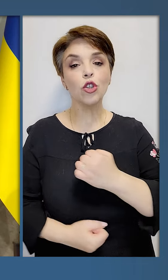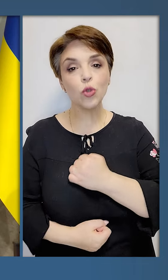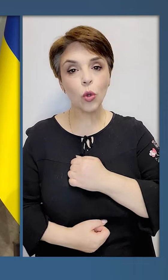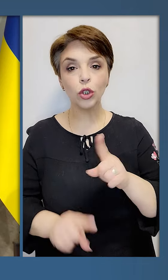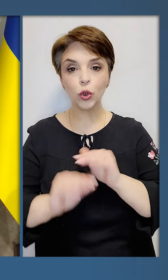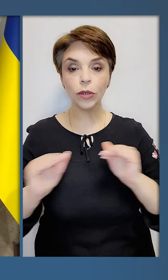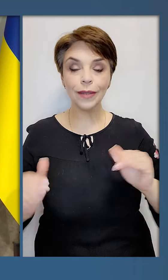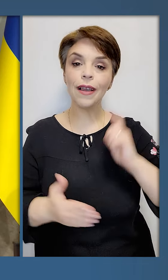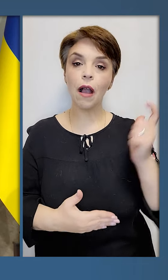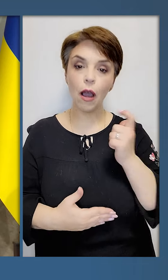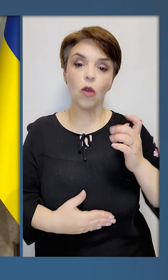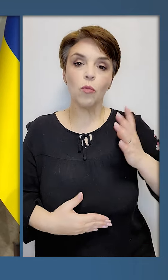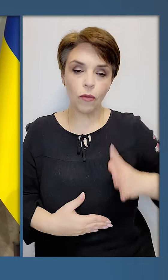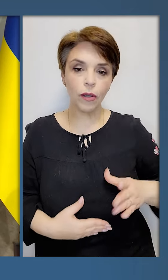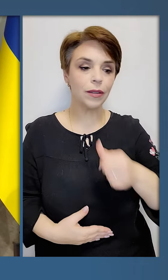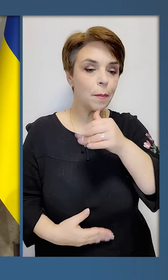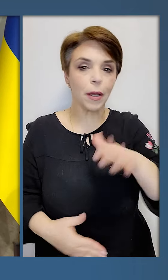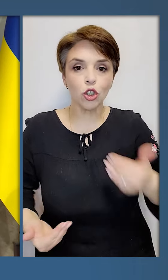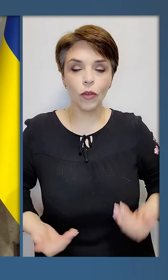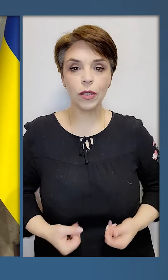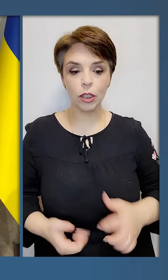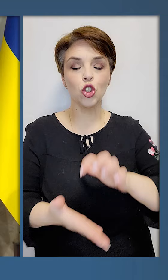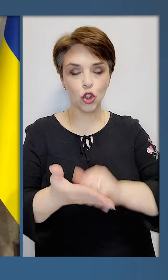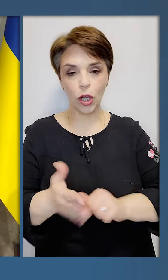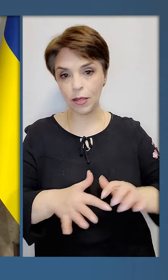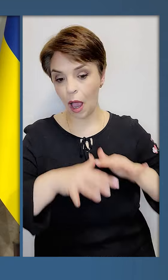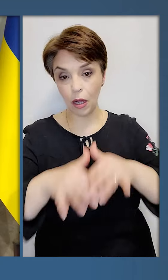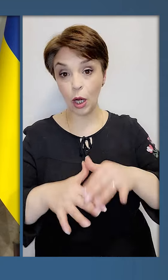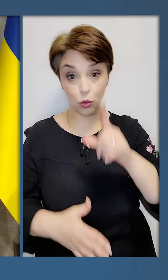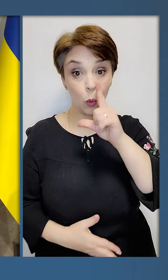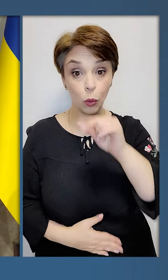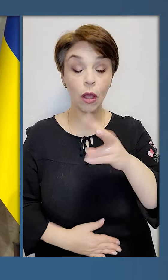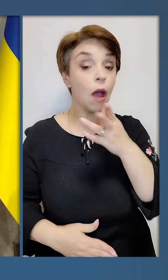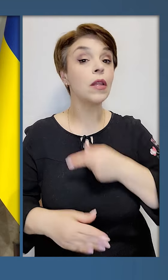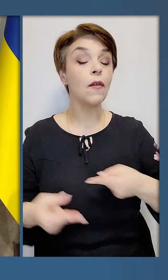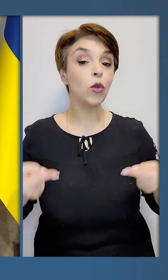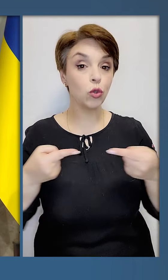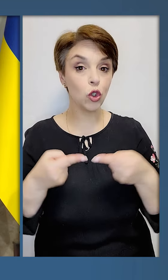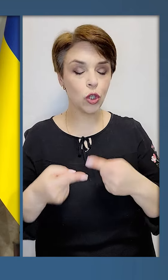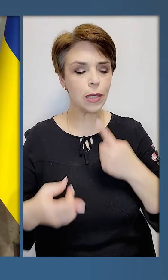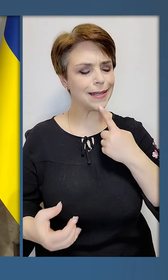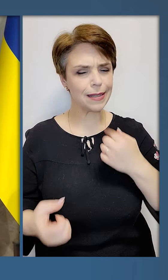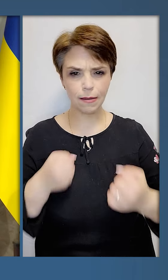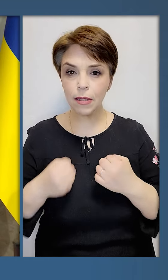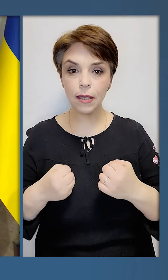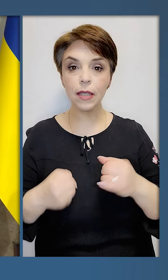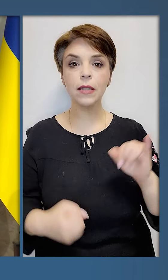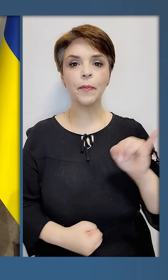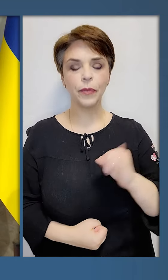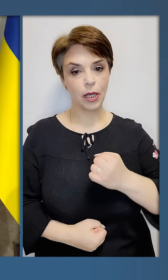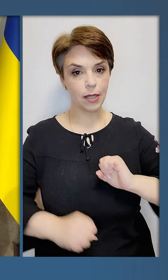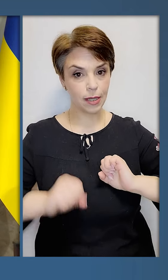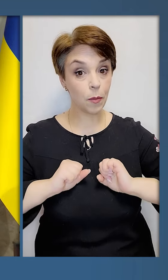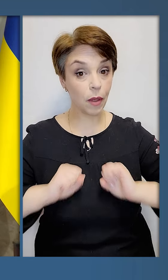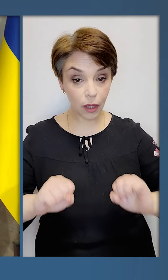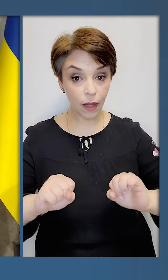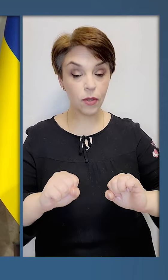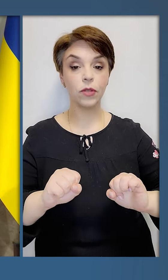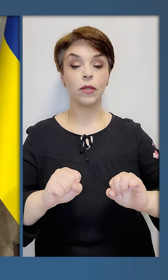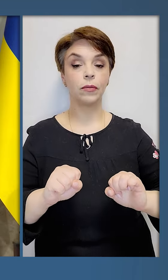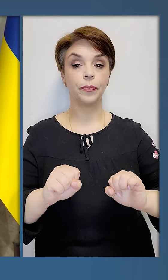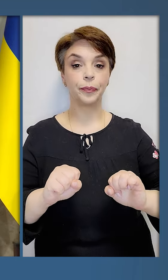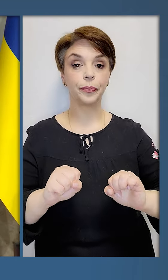Шкода, що діти Харкова повинні переживати це через агресію Путіна, але водночас стійкість і